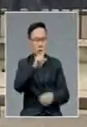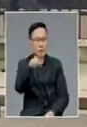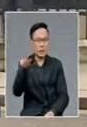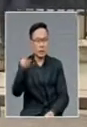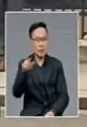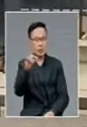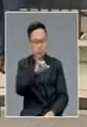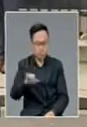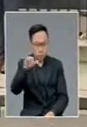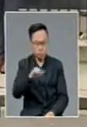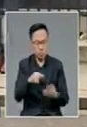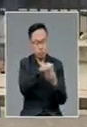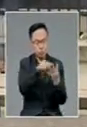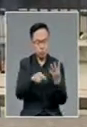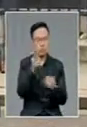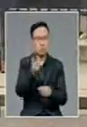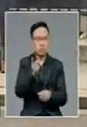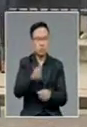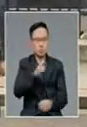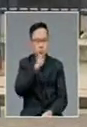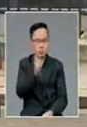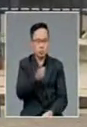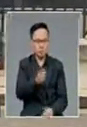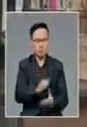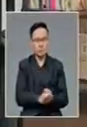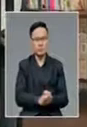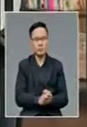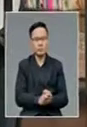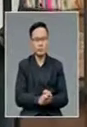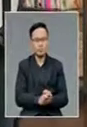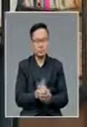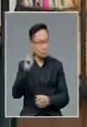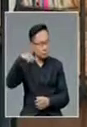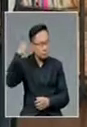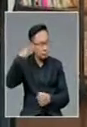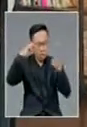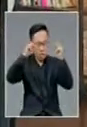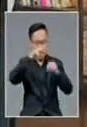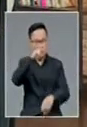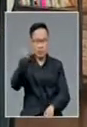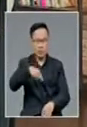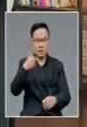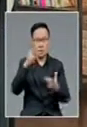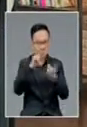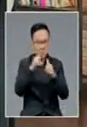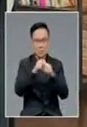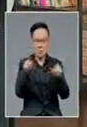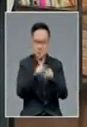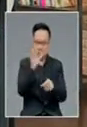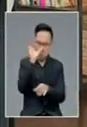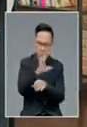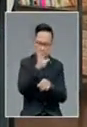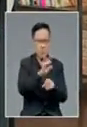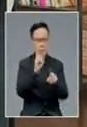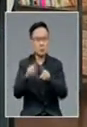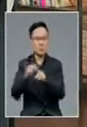รีภายใต้การนำของนางเมย์ต่อไปนะคะคือนางเมย์เนี่ยต้องบอกว่าน่าเห็นใจเหมือนกันตกอยู่ภายใต้แรงกดดันค่อนข้างห